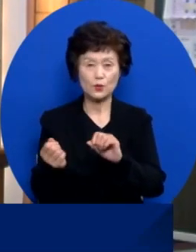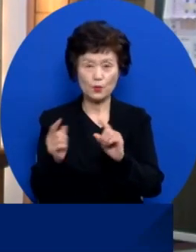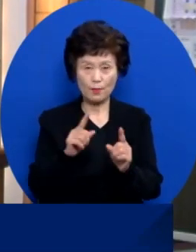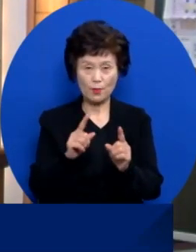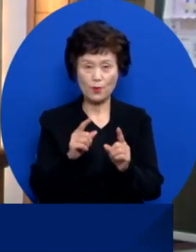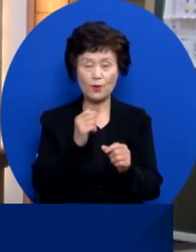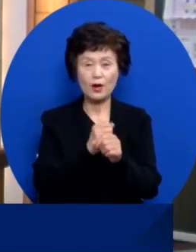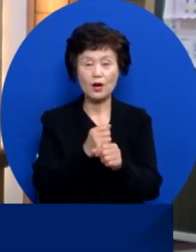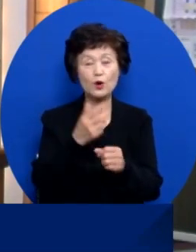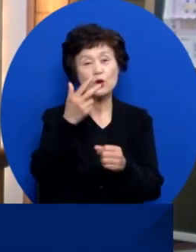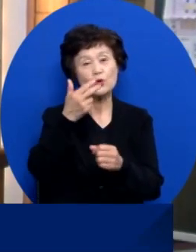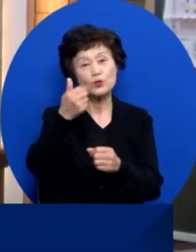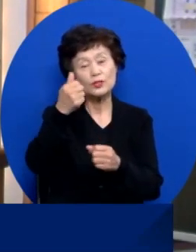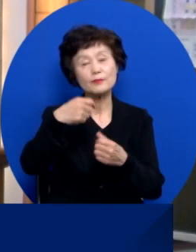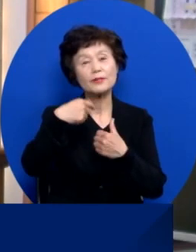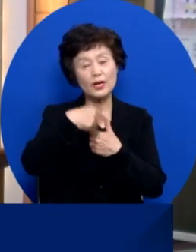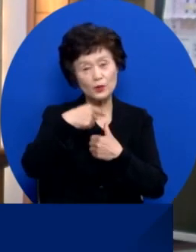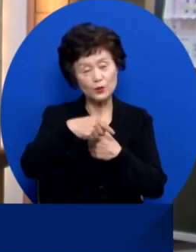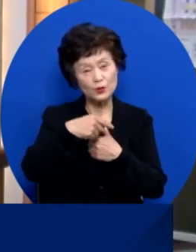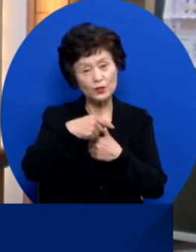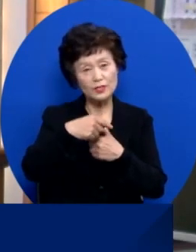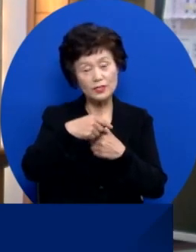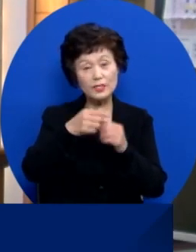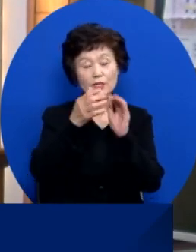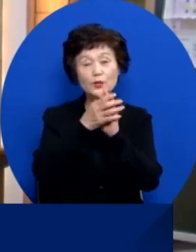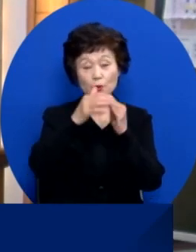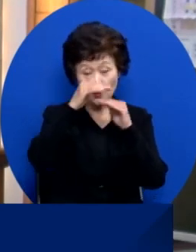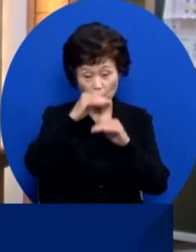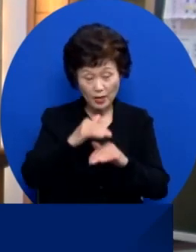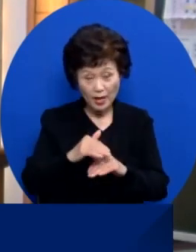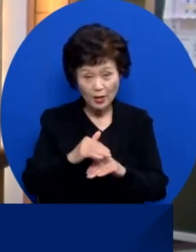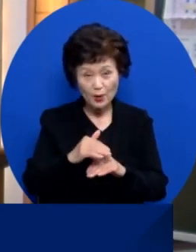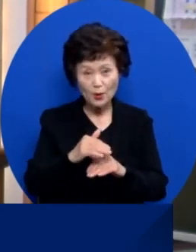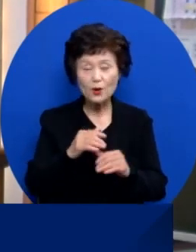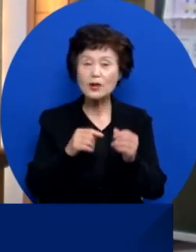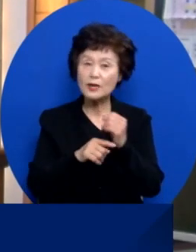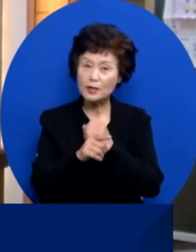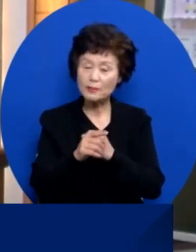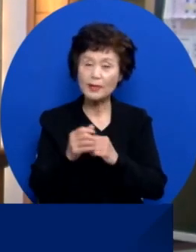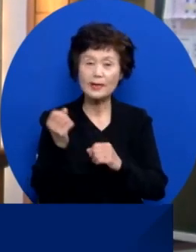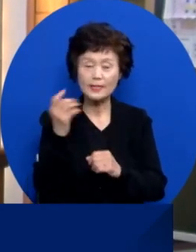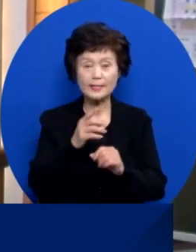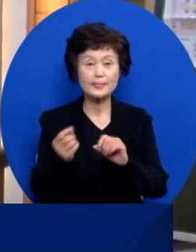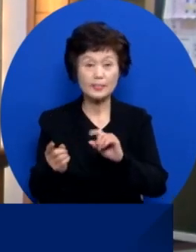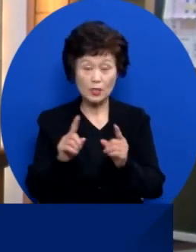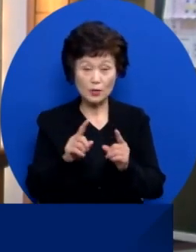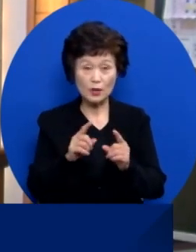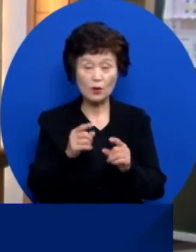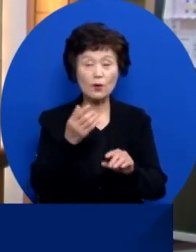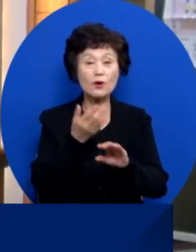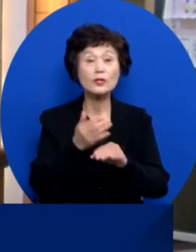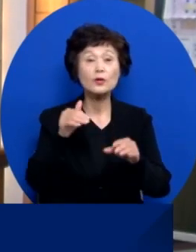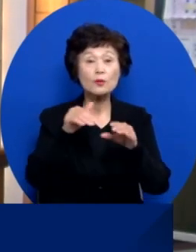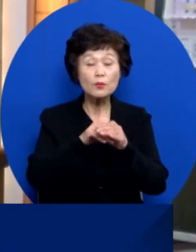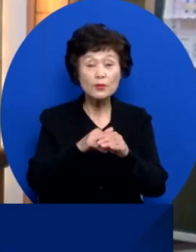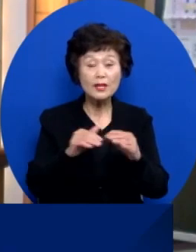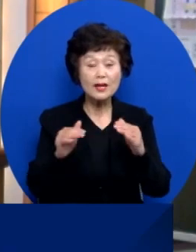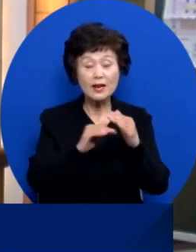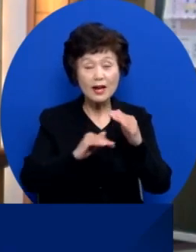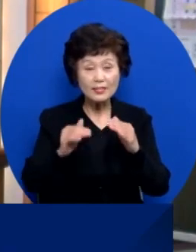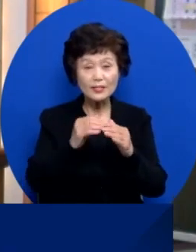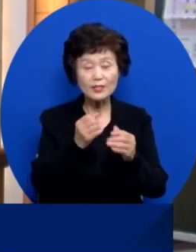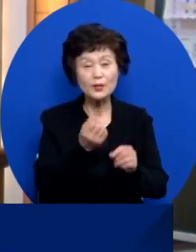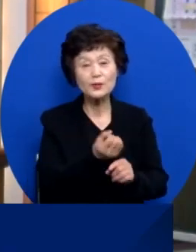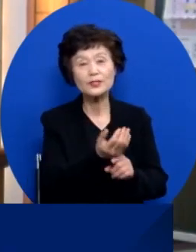회복하고 주기도문이 내포하고 있는 숭고한 그 의미가 반드시 되살아나고 다문화 가정에게도 널리